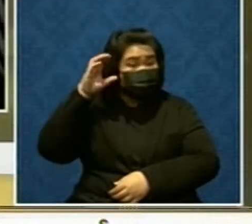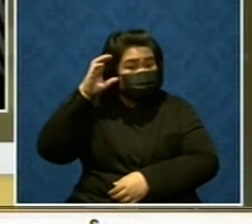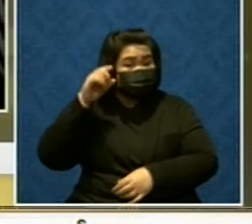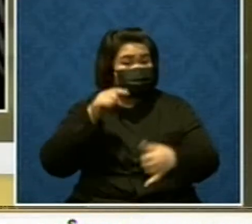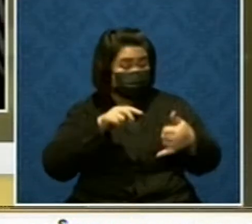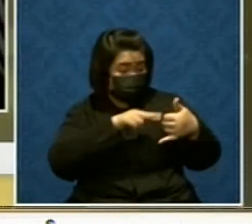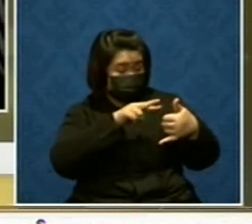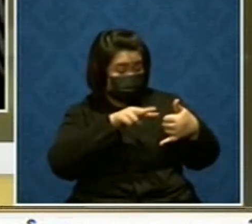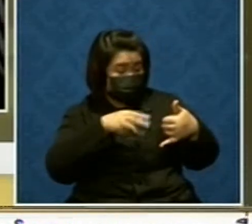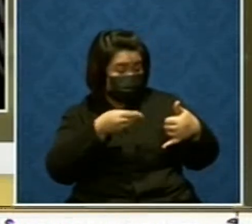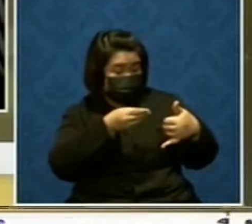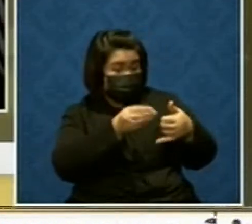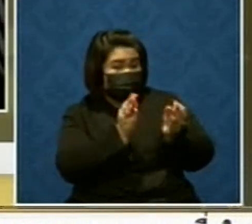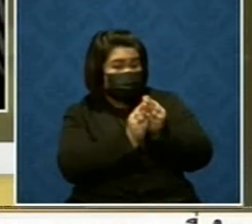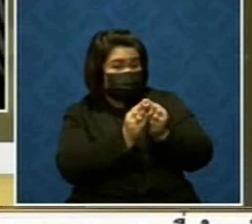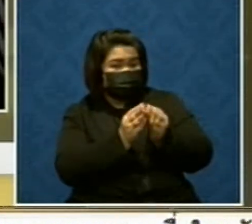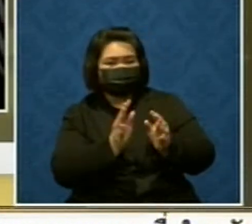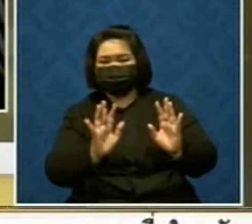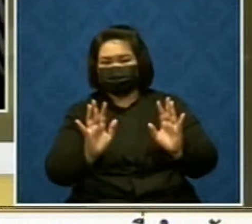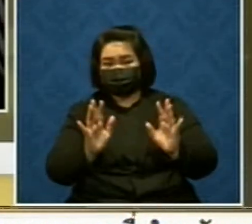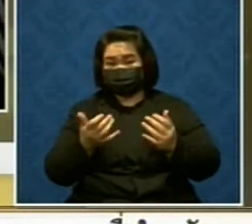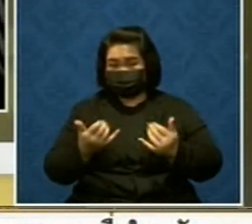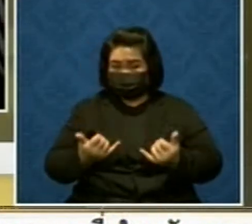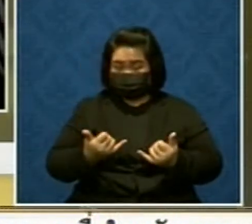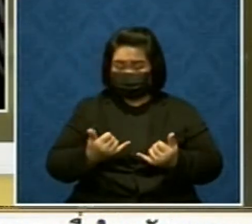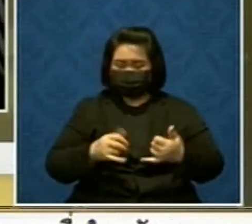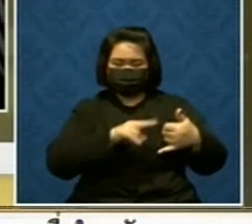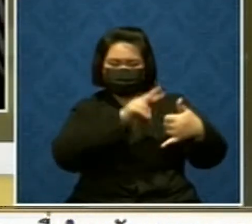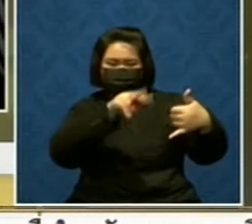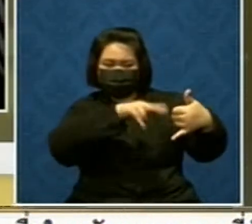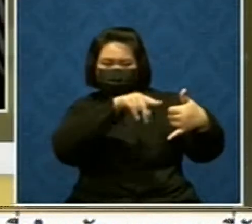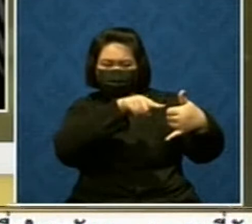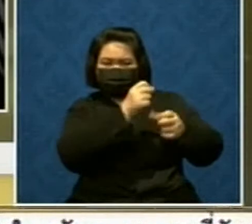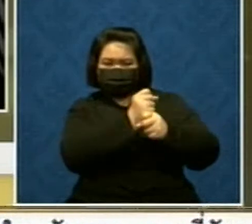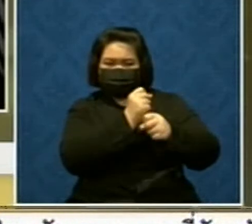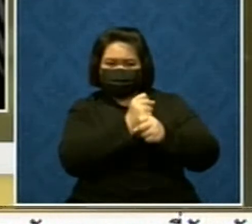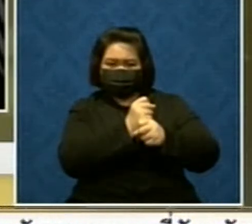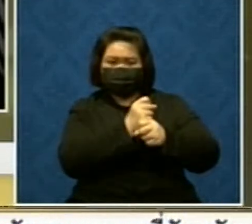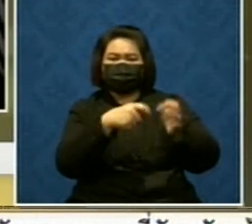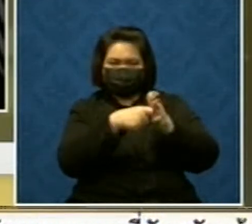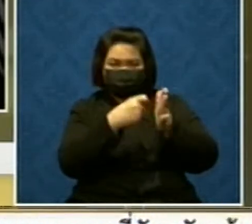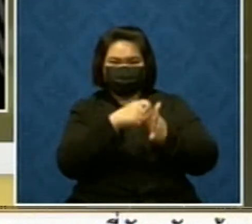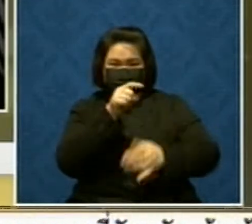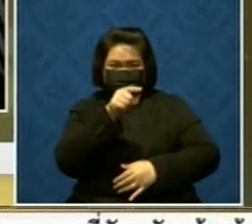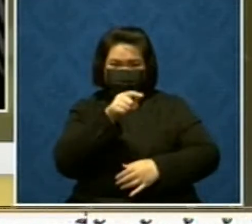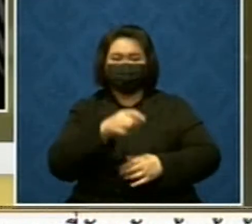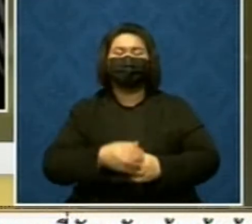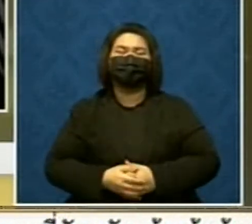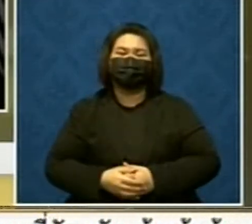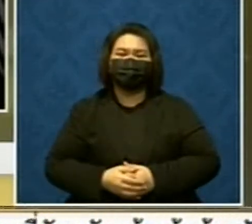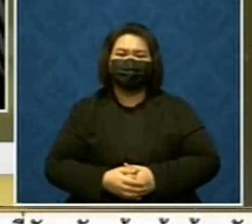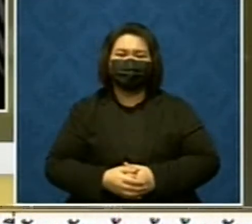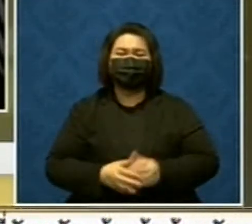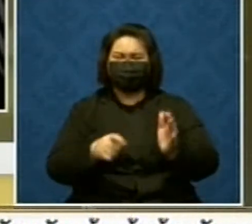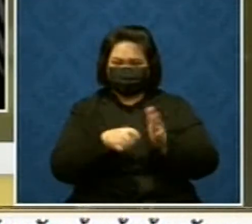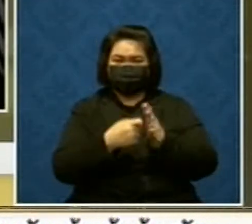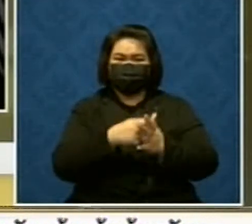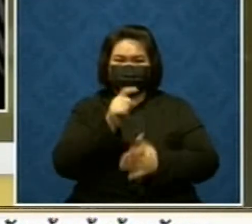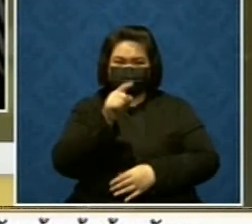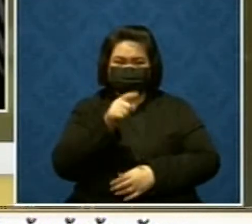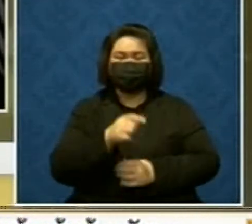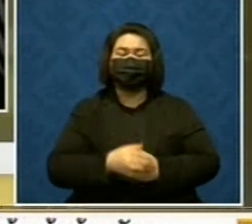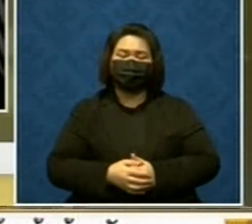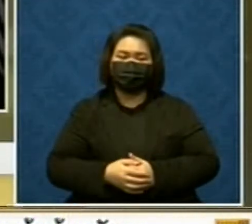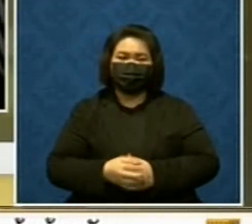ครับที่เรายื่นอภิปรายไม่ไว้วางใจก็เพราะเหตุแบบนี้เพราะเหตุแบบนี้ท่